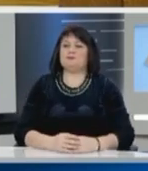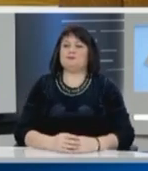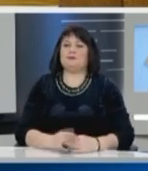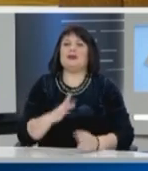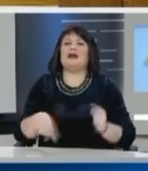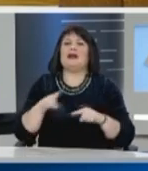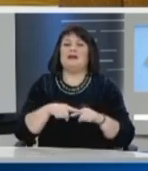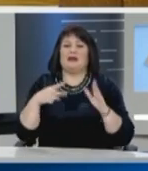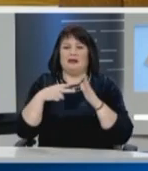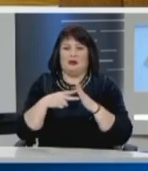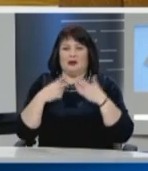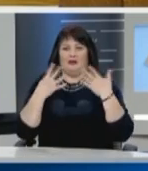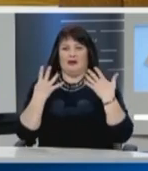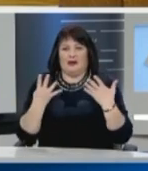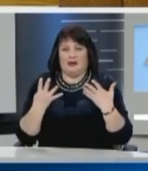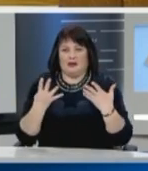Η Ελλάδα το 2019,